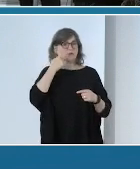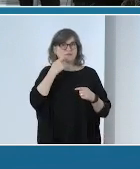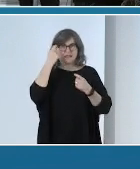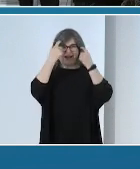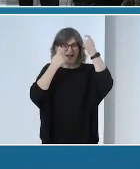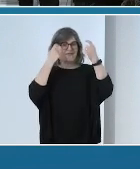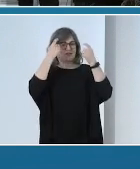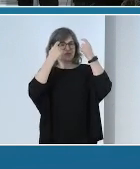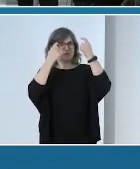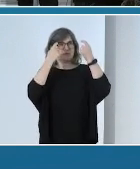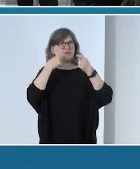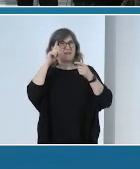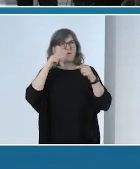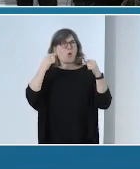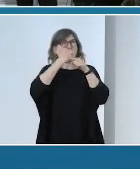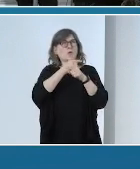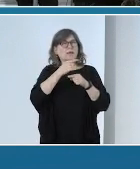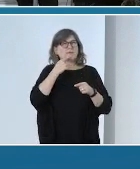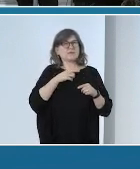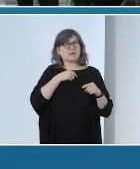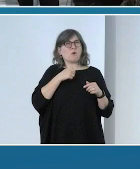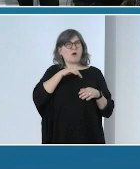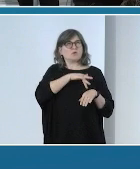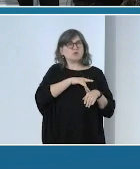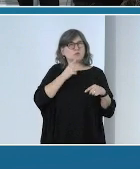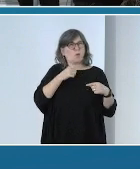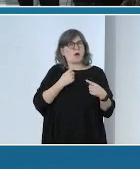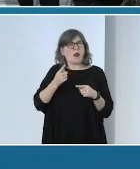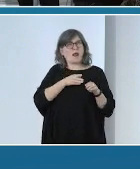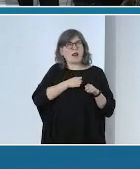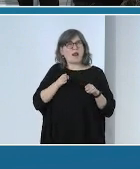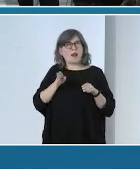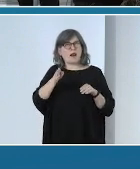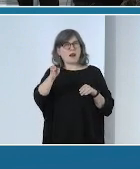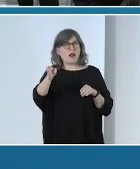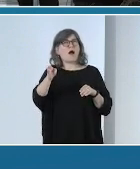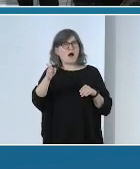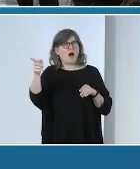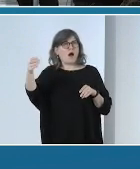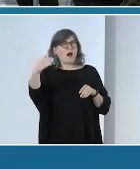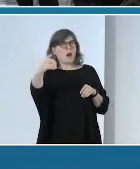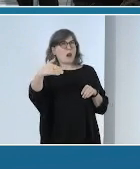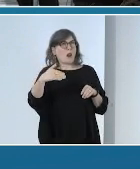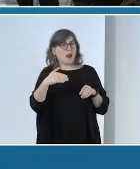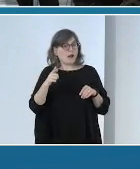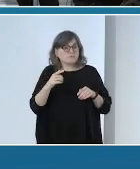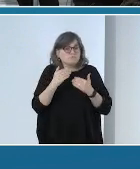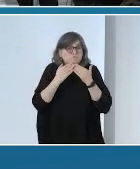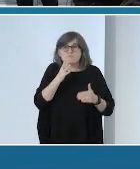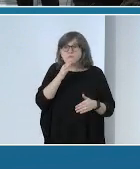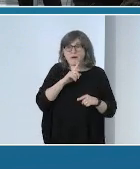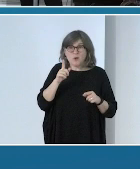inverser le trajet qu'on a fait le matin. Et ben là, la personne vestibulaire C'est pas qu'elle va pas pouvoir, mais elle va avoir